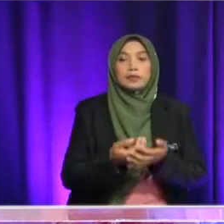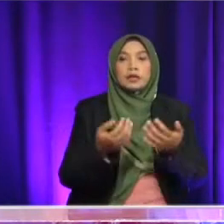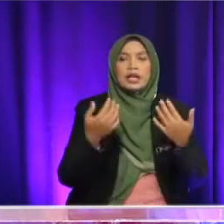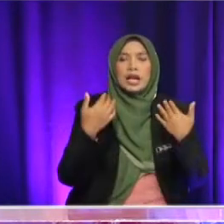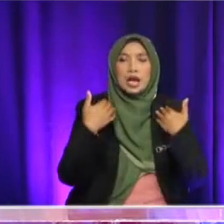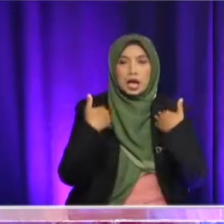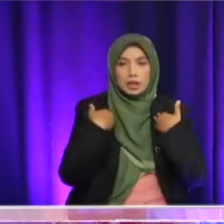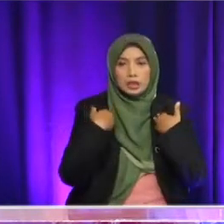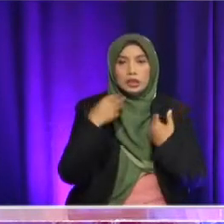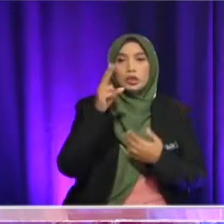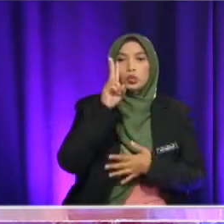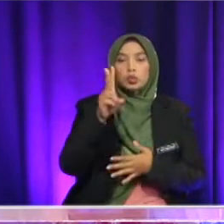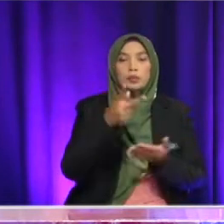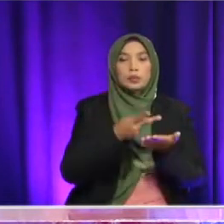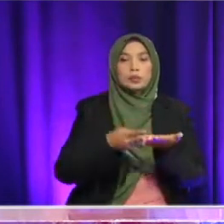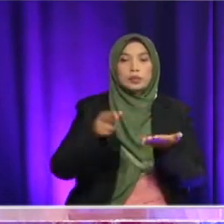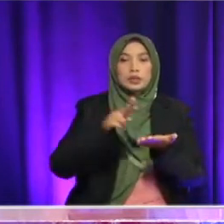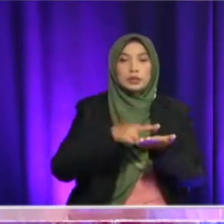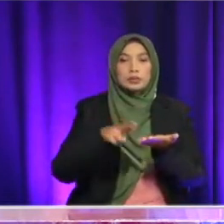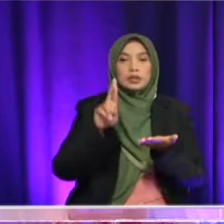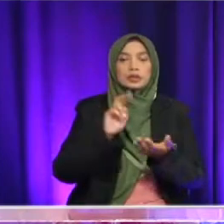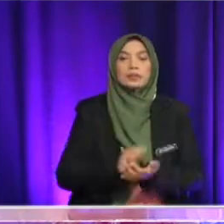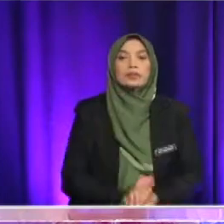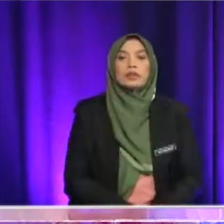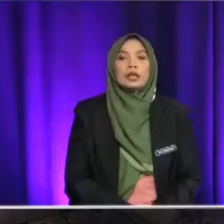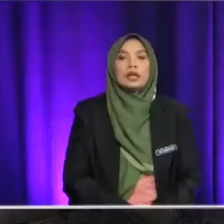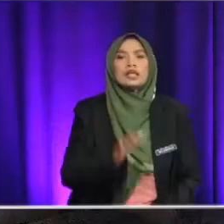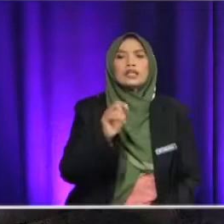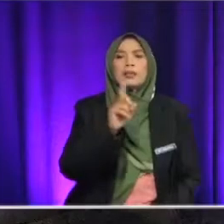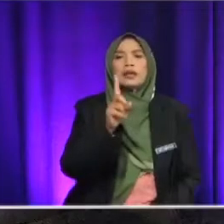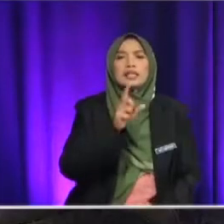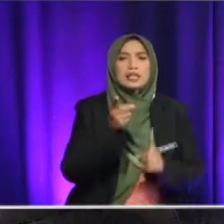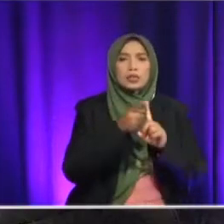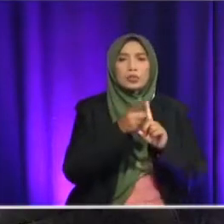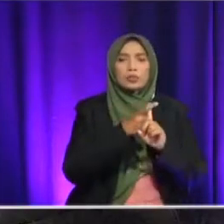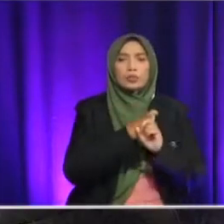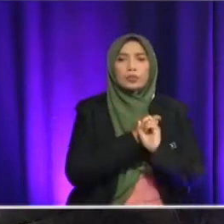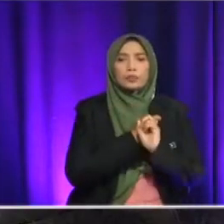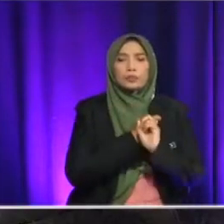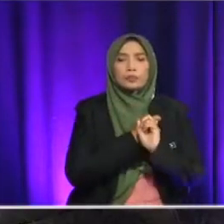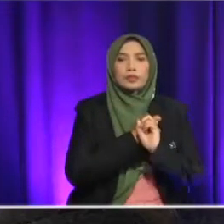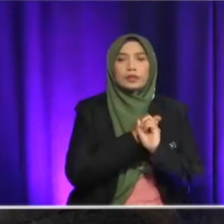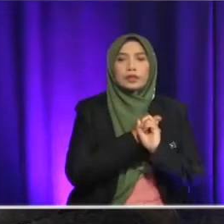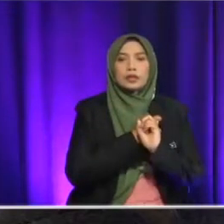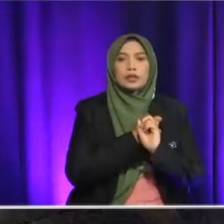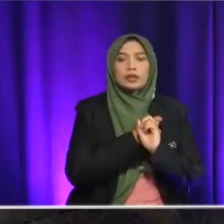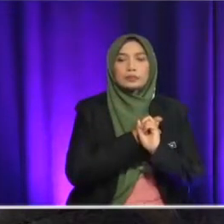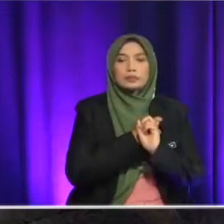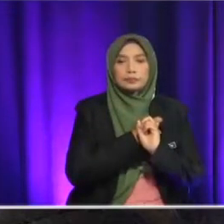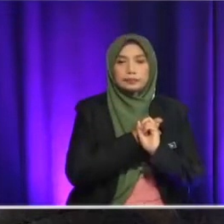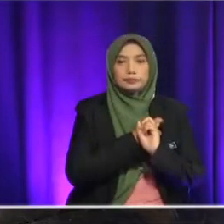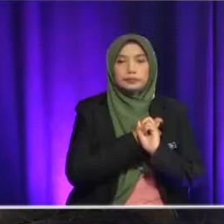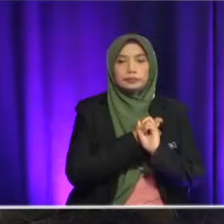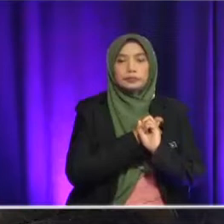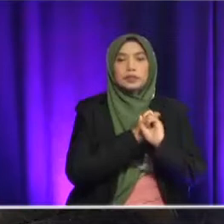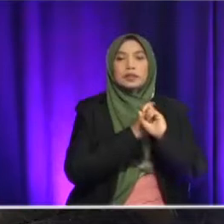dua peribahasa, cikgu. Dua peribahasa. Okey. Yang mana satu? Yang pertama? Melentur buluh, biarlah dari rebungnya.